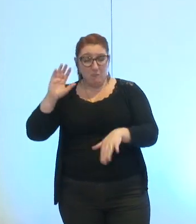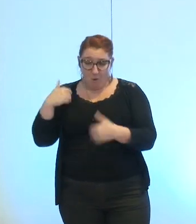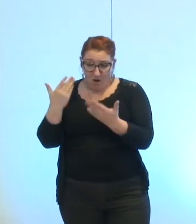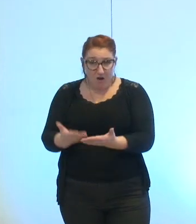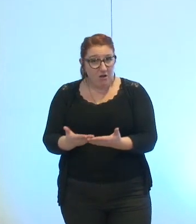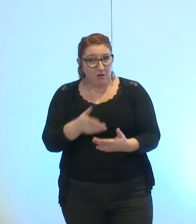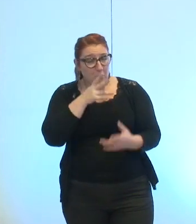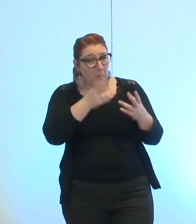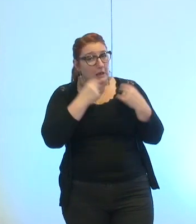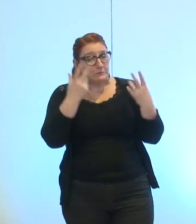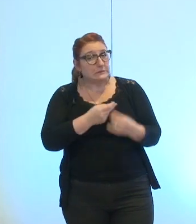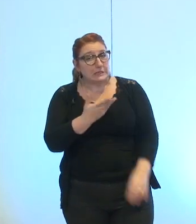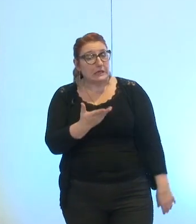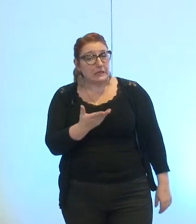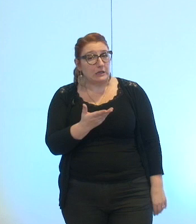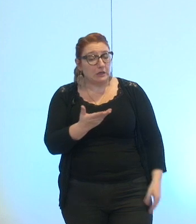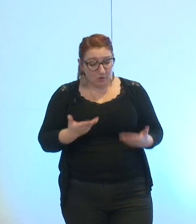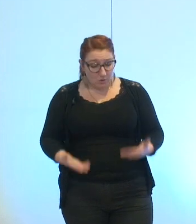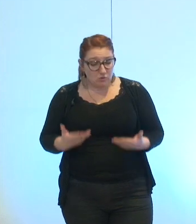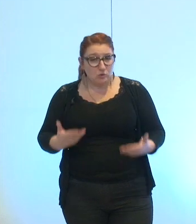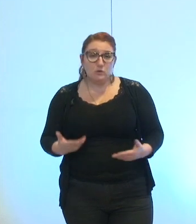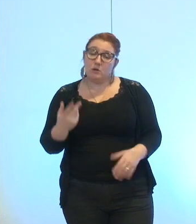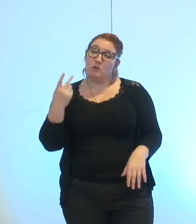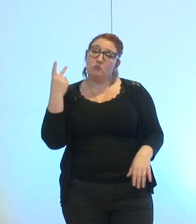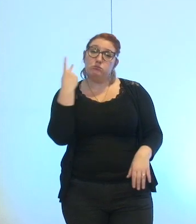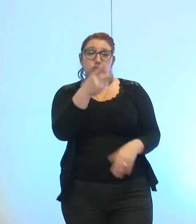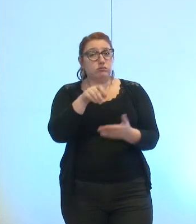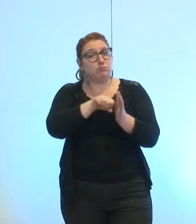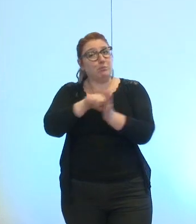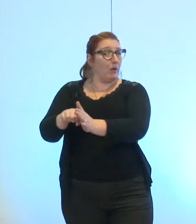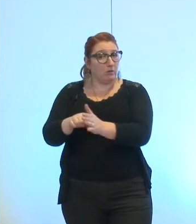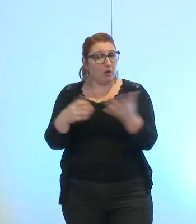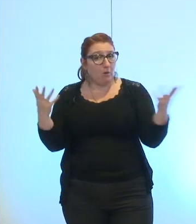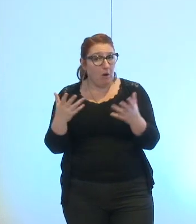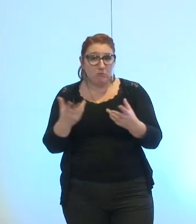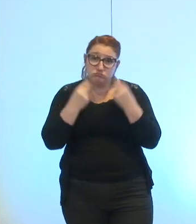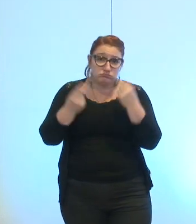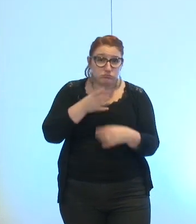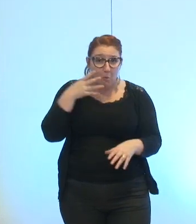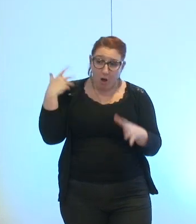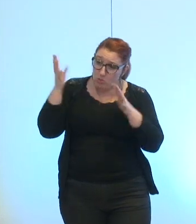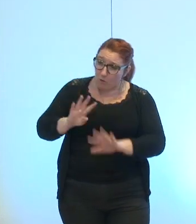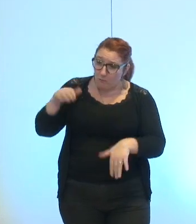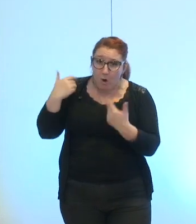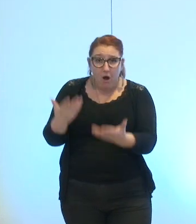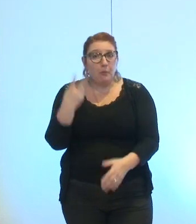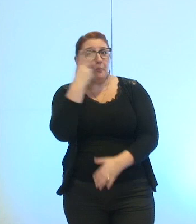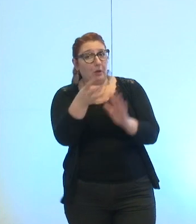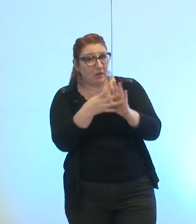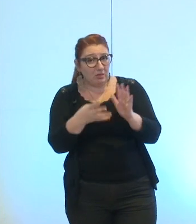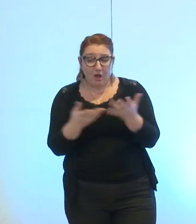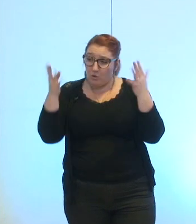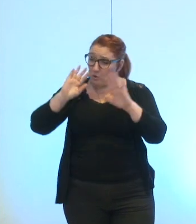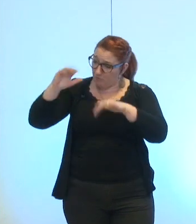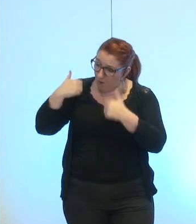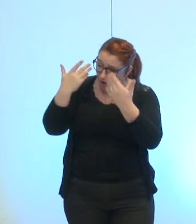de nous expliquer aujourd'hui queles sont véritablement vos priorités vos ch vos critères 9 mois après on sait